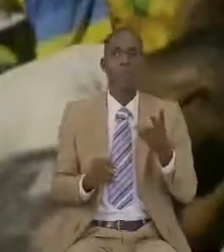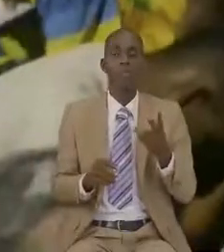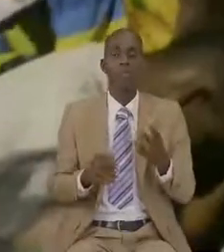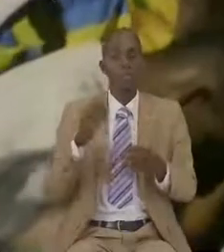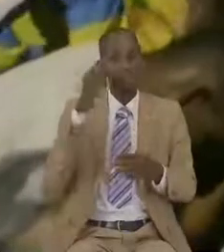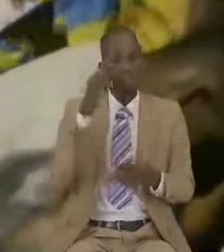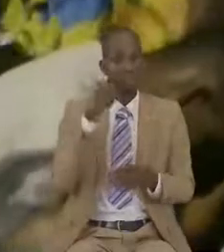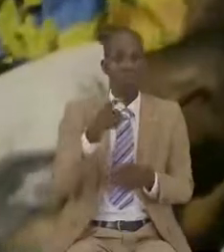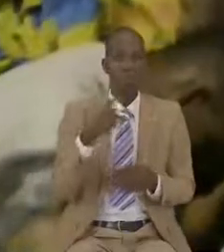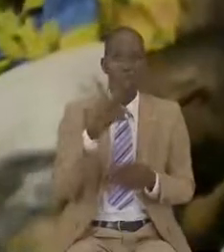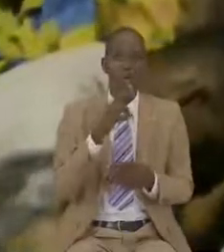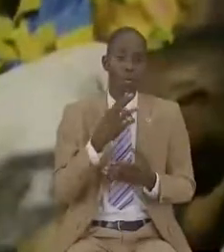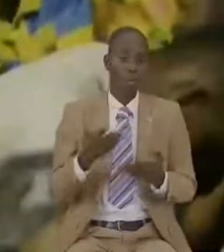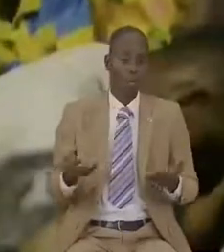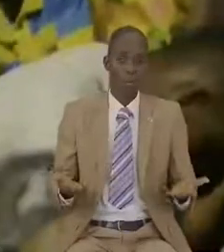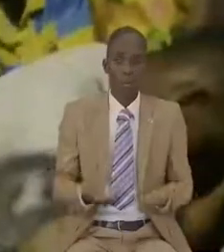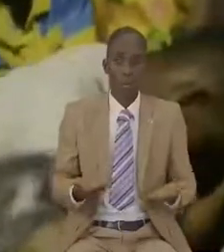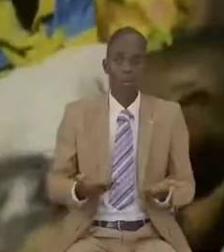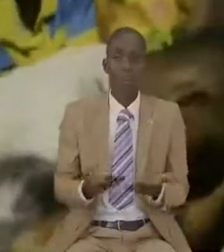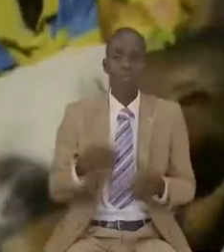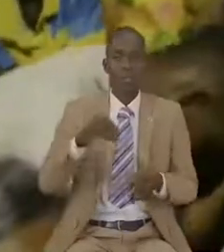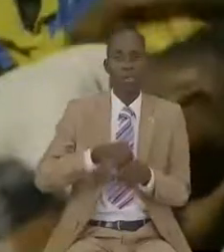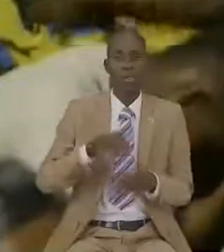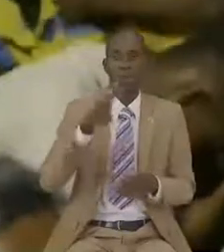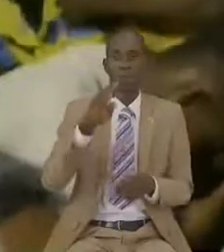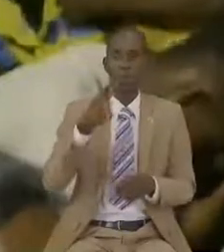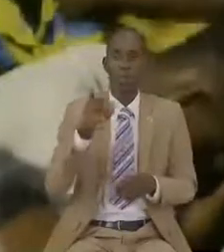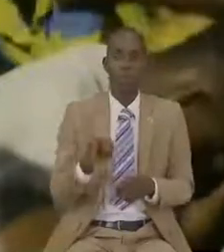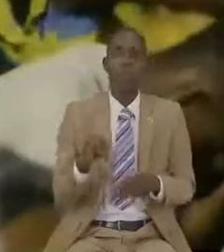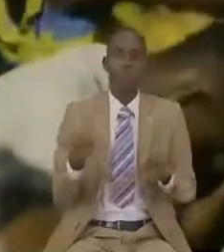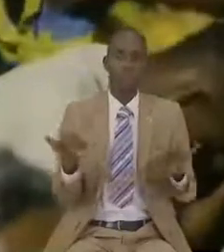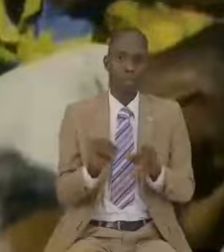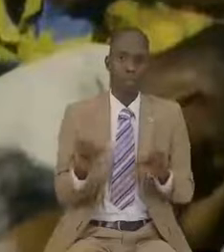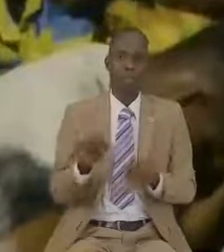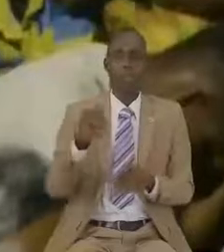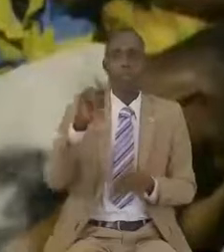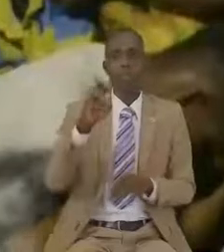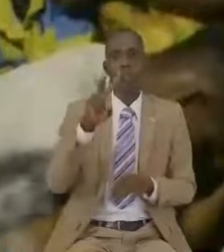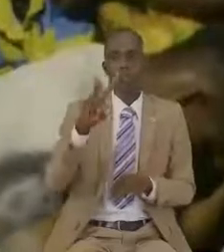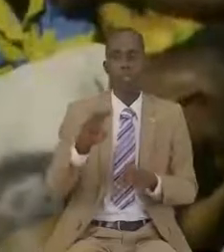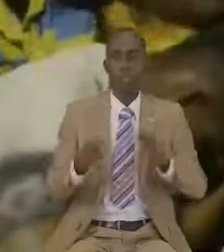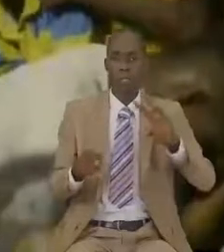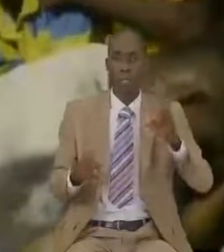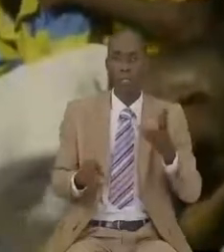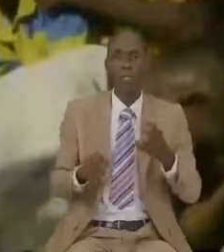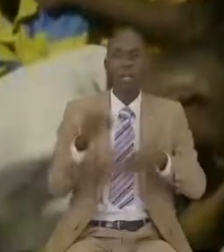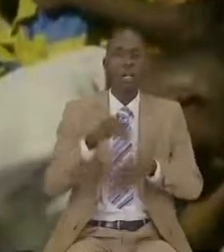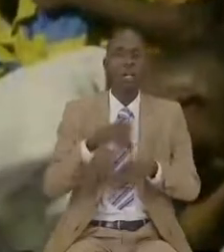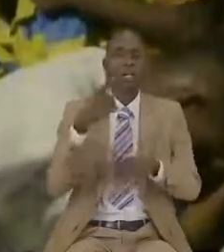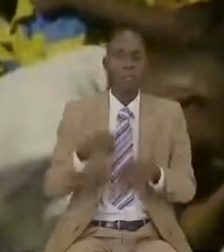Le banquet donc aura lieu pour tous ceux qui ont donné leur vie au Seigneur le 6 novembre.